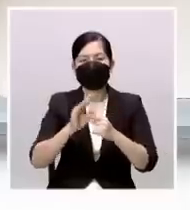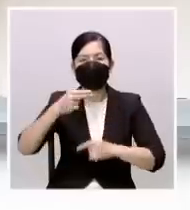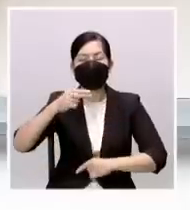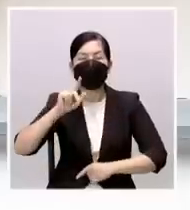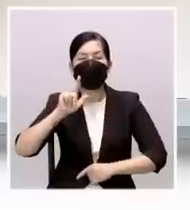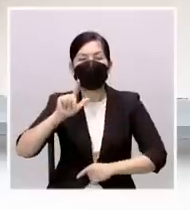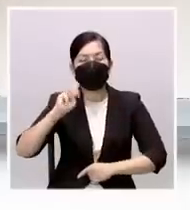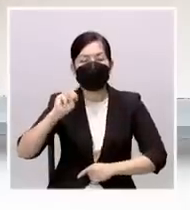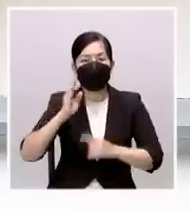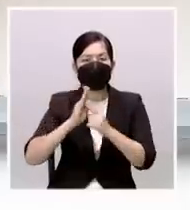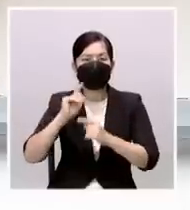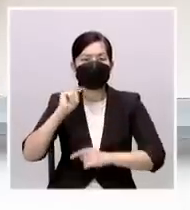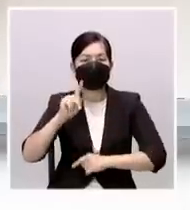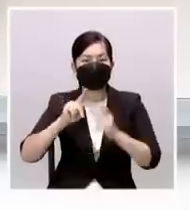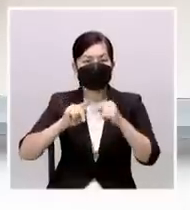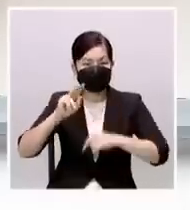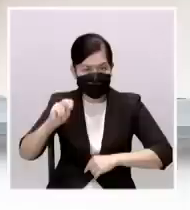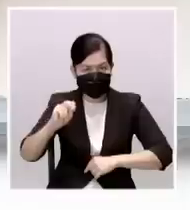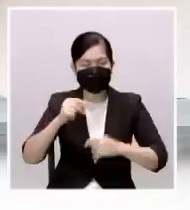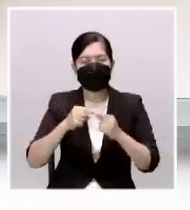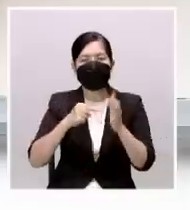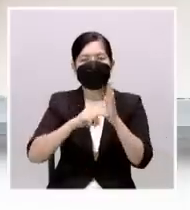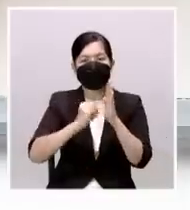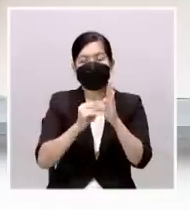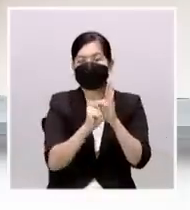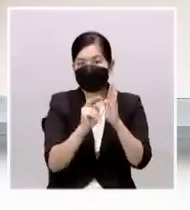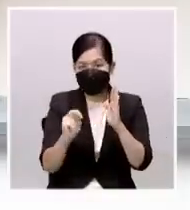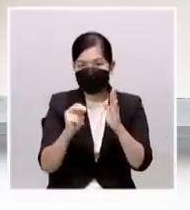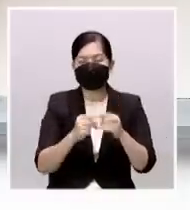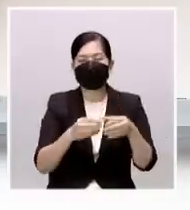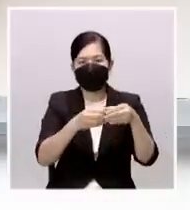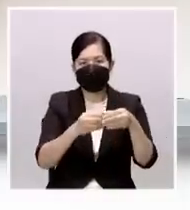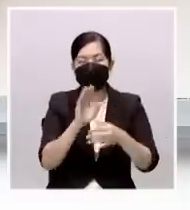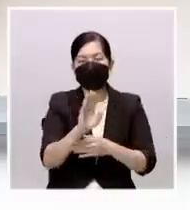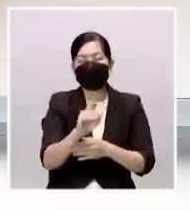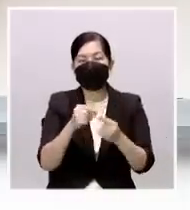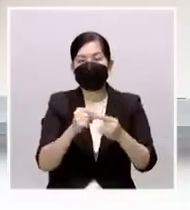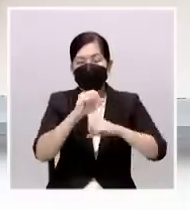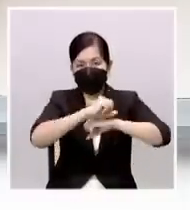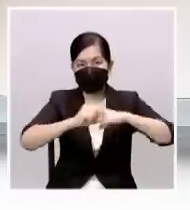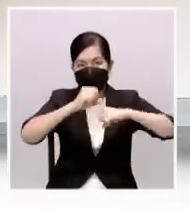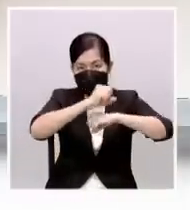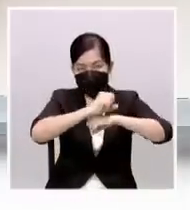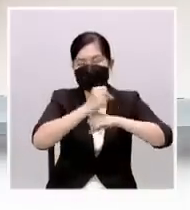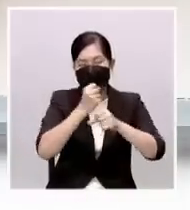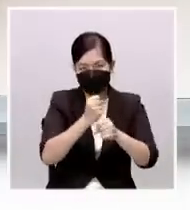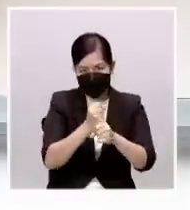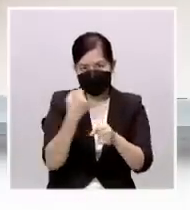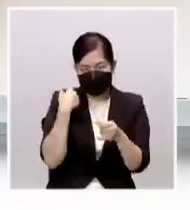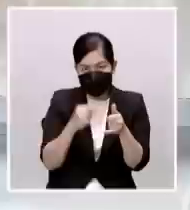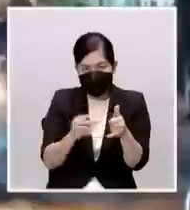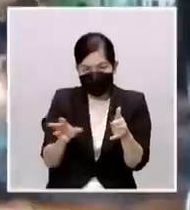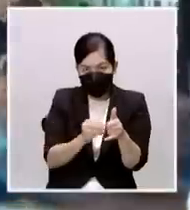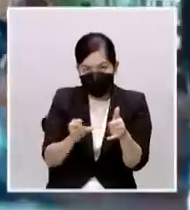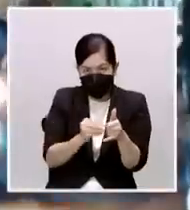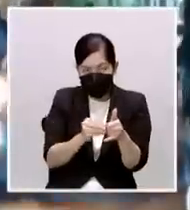ดรวมไปถึงในพื้นที่จังหวัดนนทบุรีค่ะพบว่าโรงงานเนี่ยมีแรงงานต่างด้าวติดเชื้อโควิด -19 กว่า60คนเพราะฉะนั้นพ